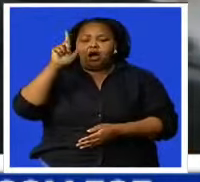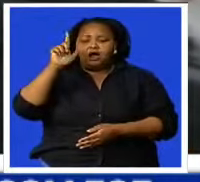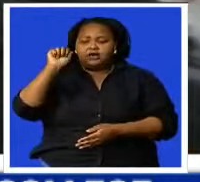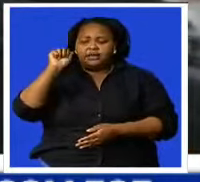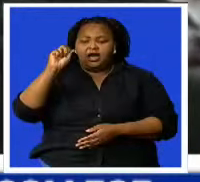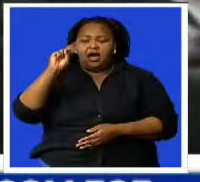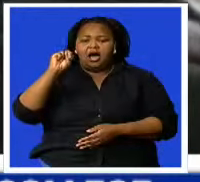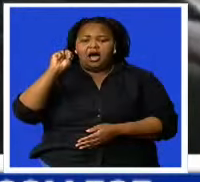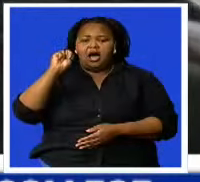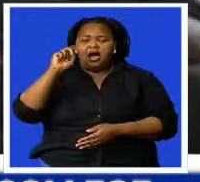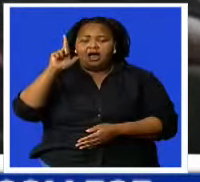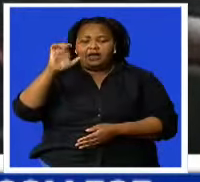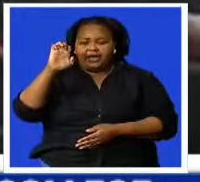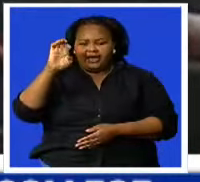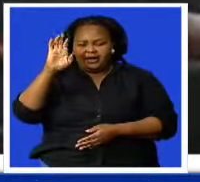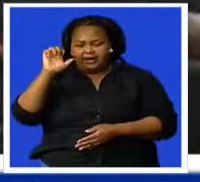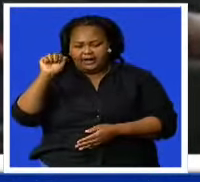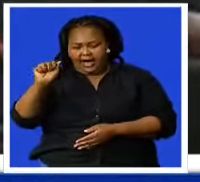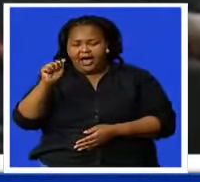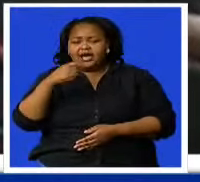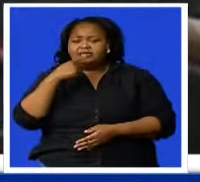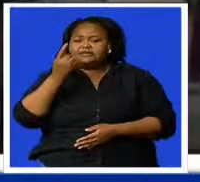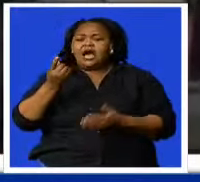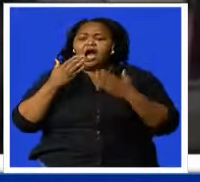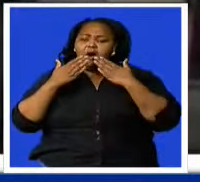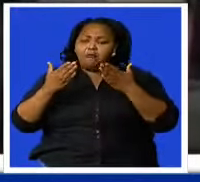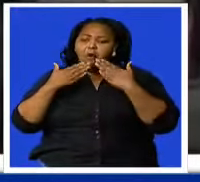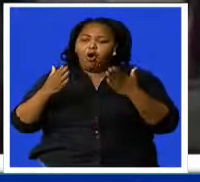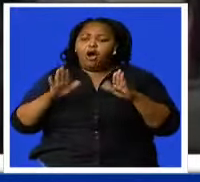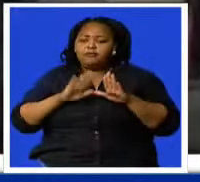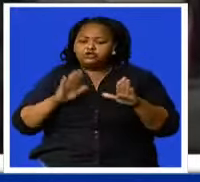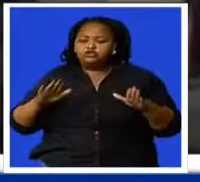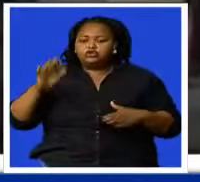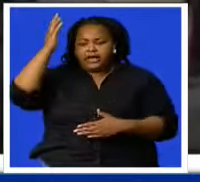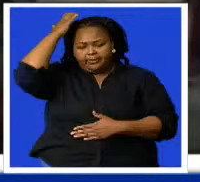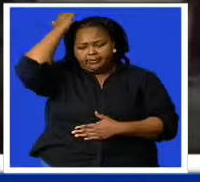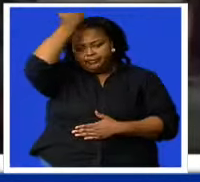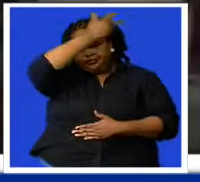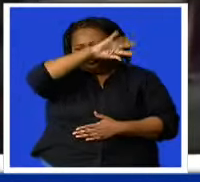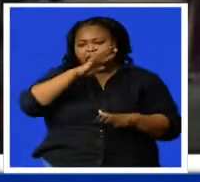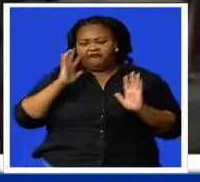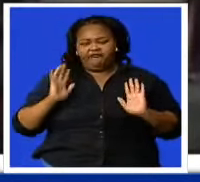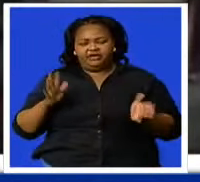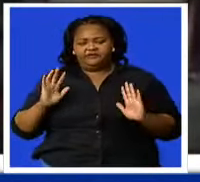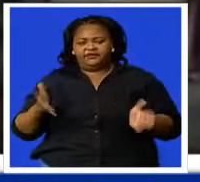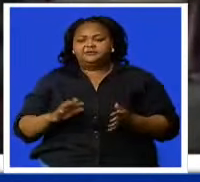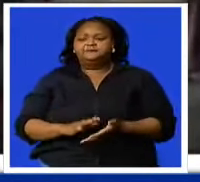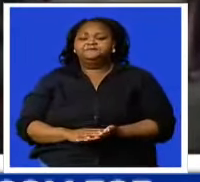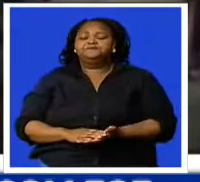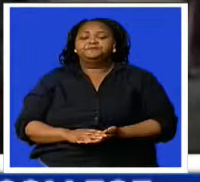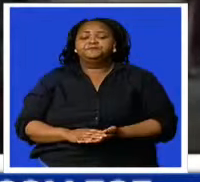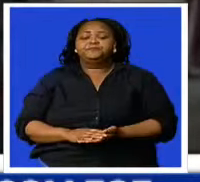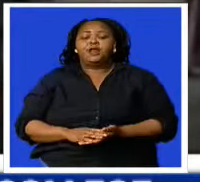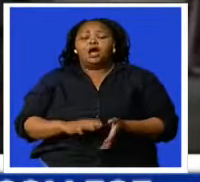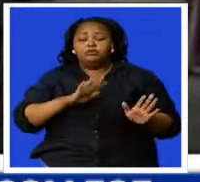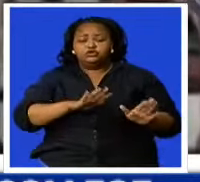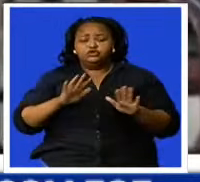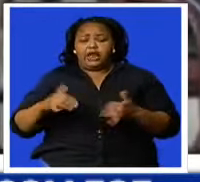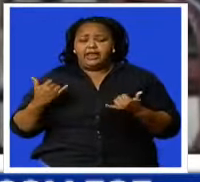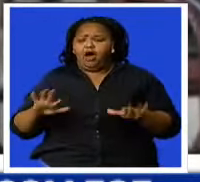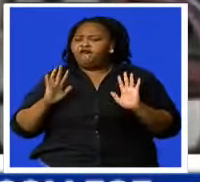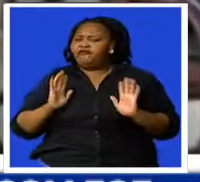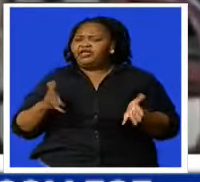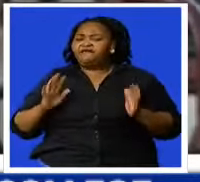Sebaphothuliwe bafunzi labacetse umnyaka wabo wesithathu ekolishi labothishela eNgwane Teachers Training College. Umphathi welikolishi Dr.